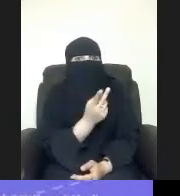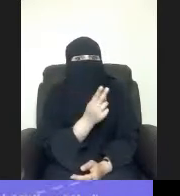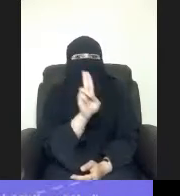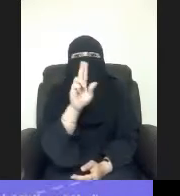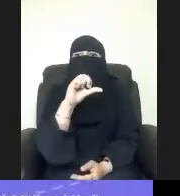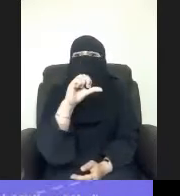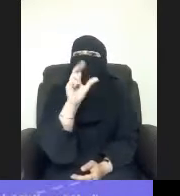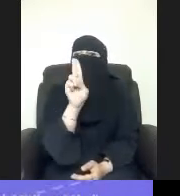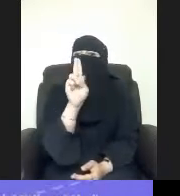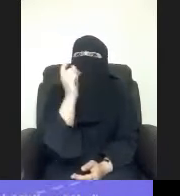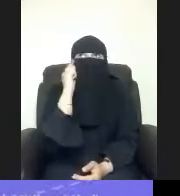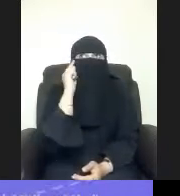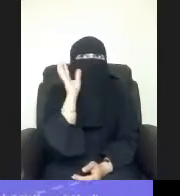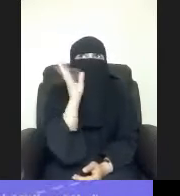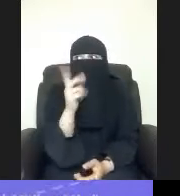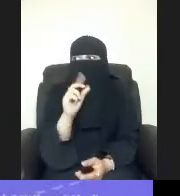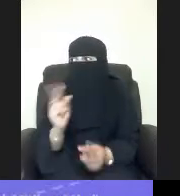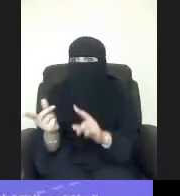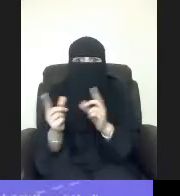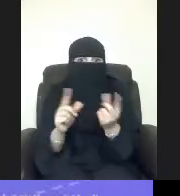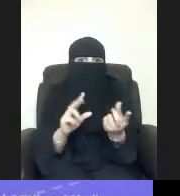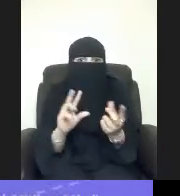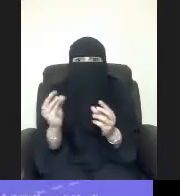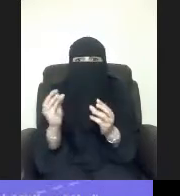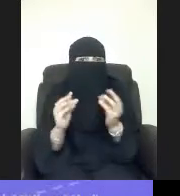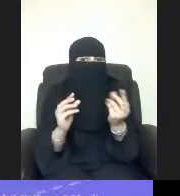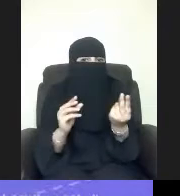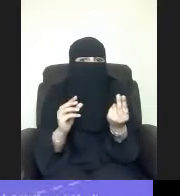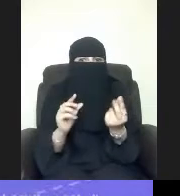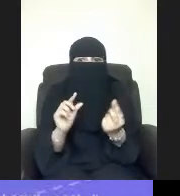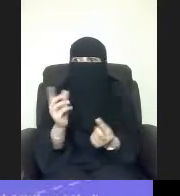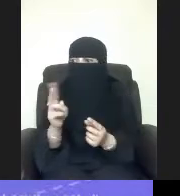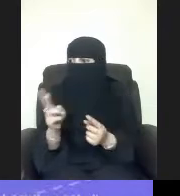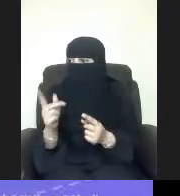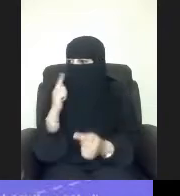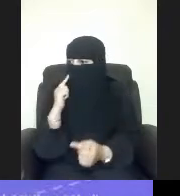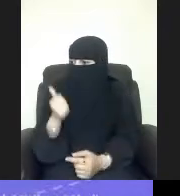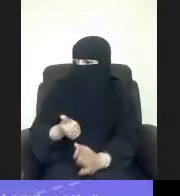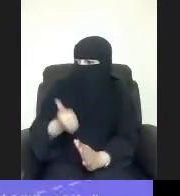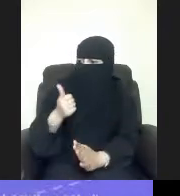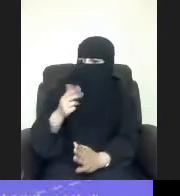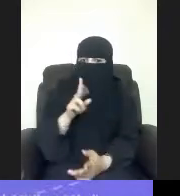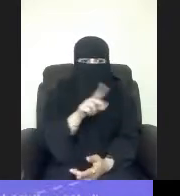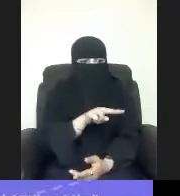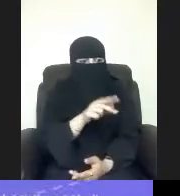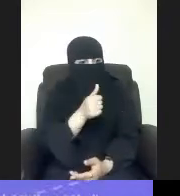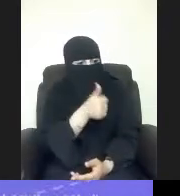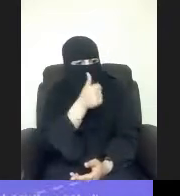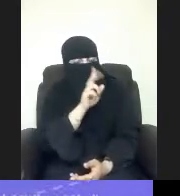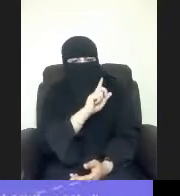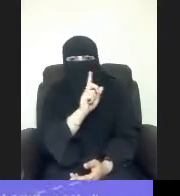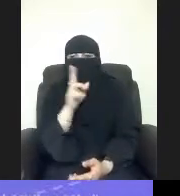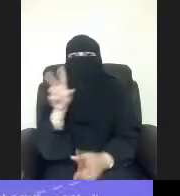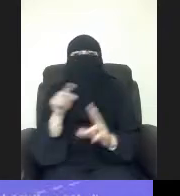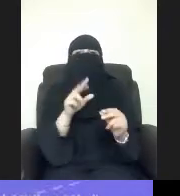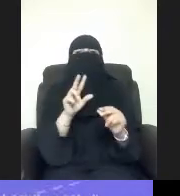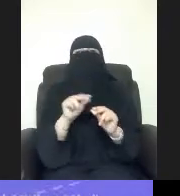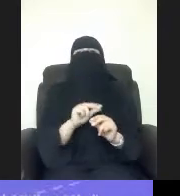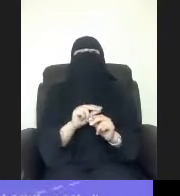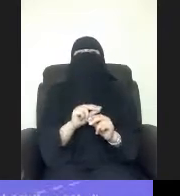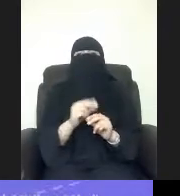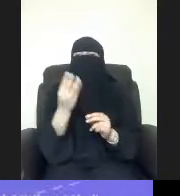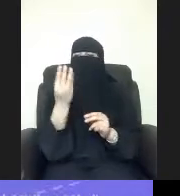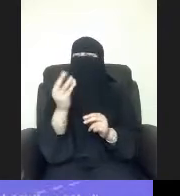سؤال يطرح نفسه، يعني ما أتوقع أحد من الجالسين بيقول الدودة أحسن من الفراولة، لكن هناك دافعية. لو تحط